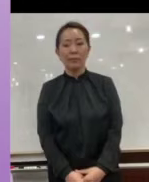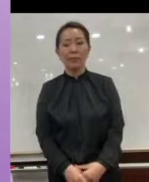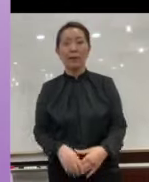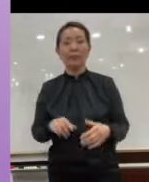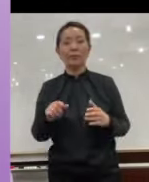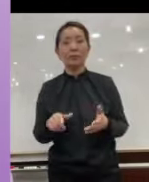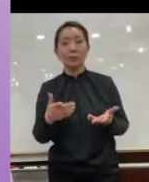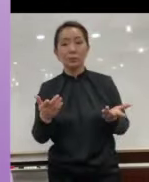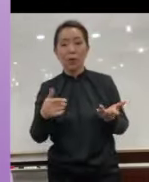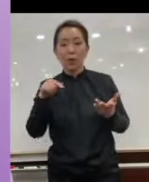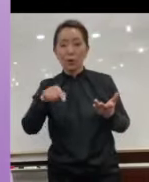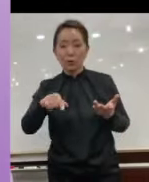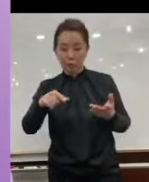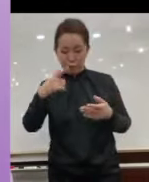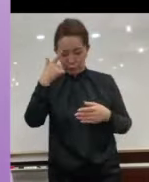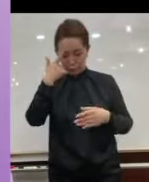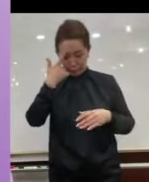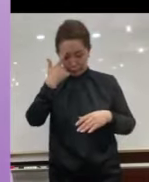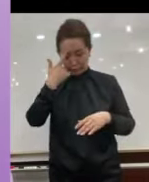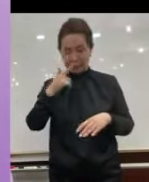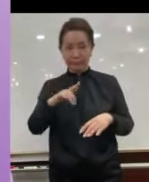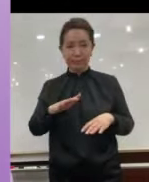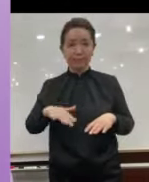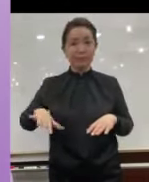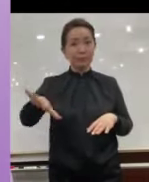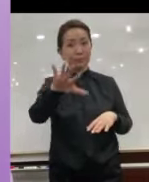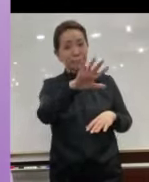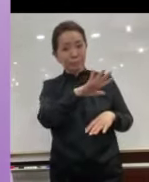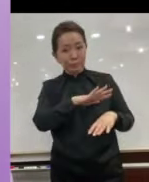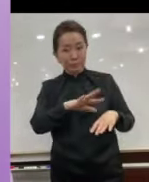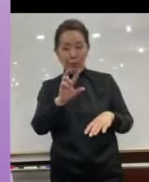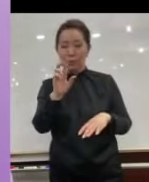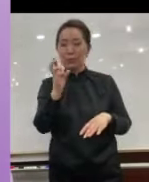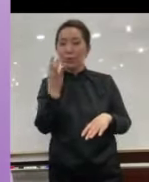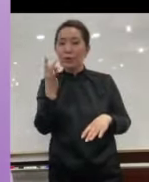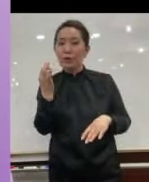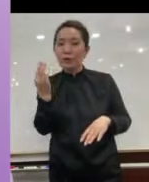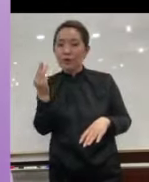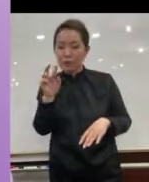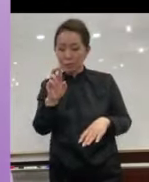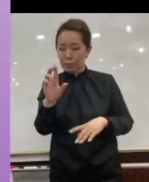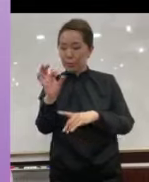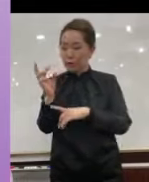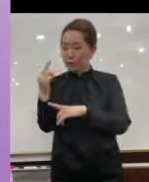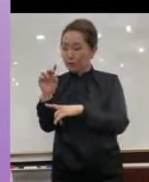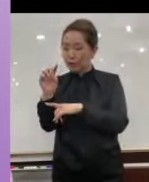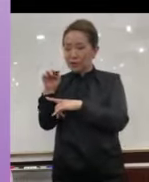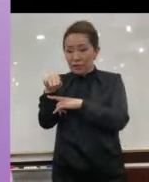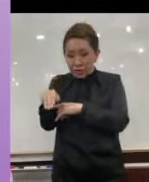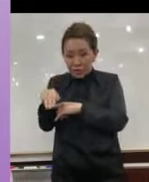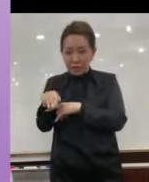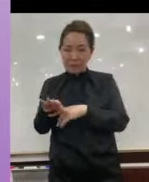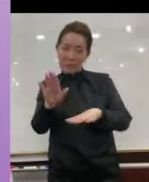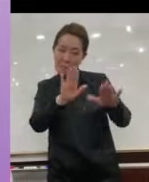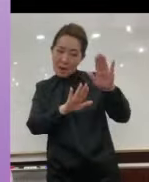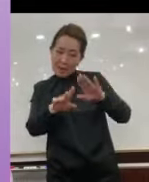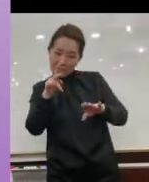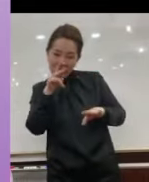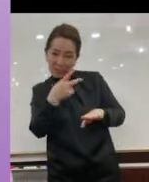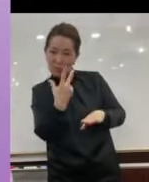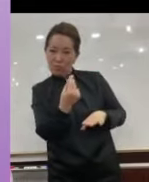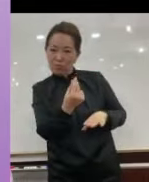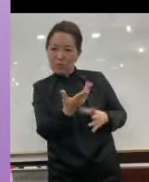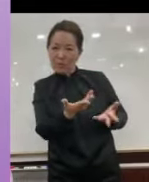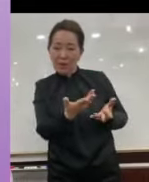За өнөөгийн одоо Монголын одоо бодит байдлыг хэлэх юм бол одоо хөгжлийн бэрхшээлийн асуудал гэдэг бол нийгмийн